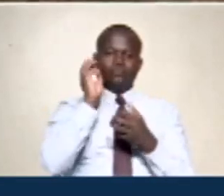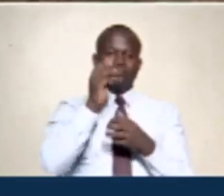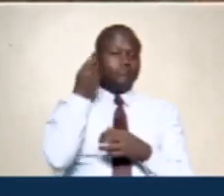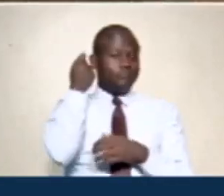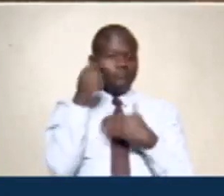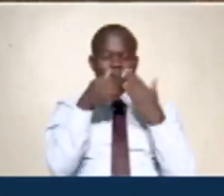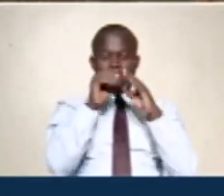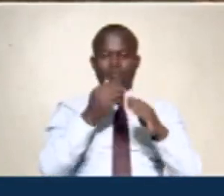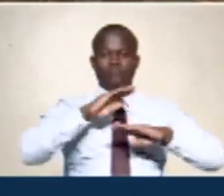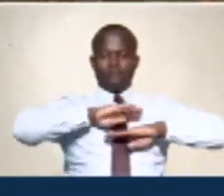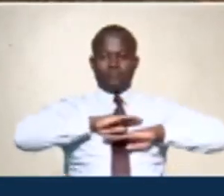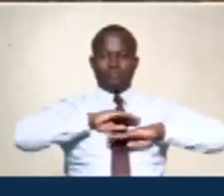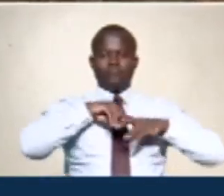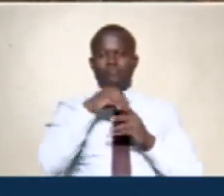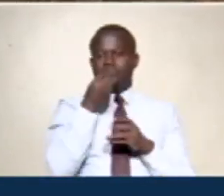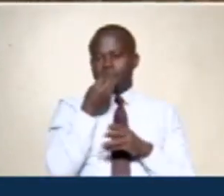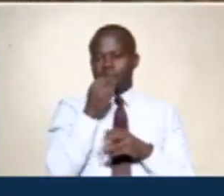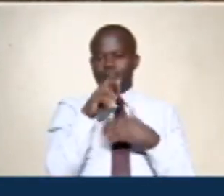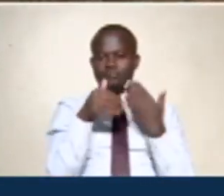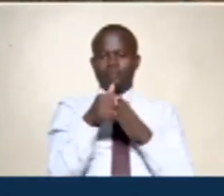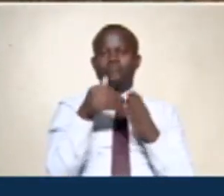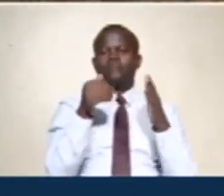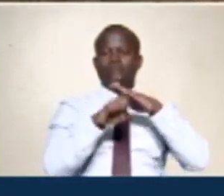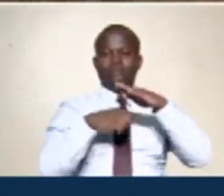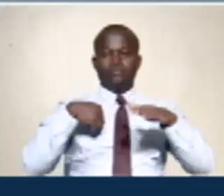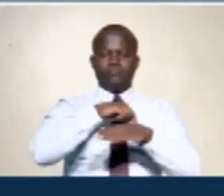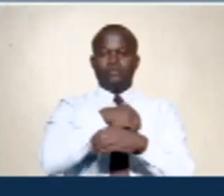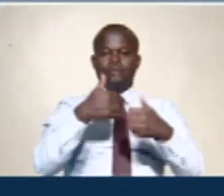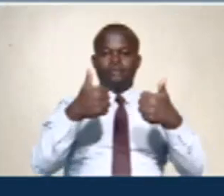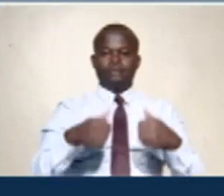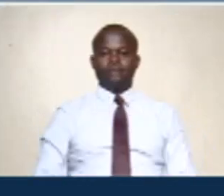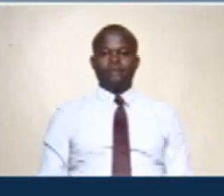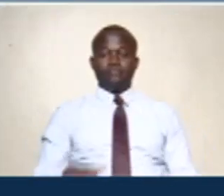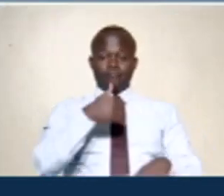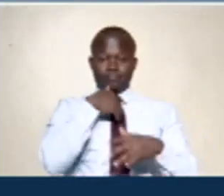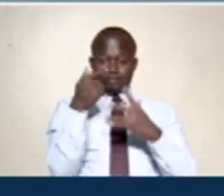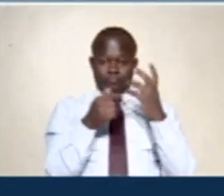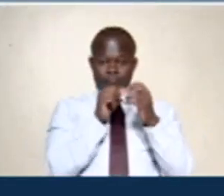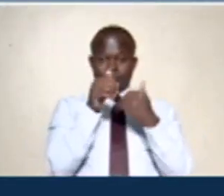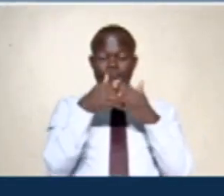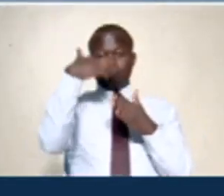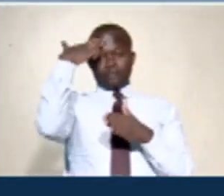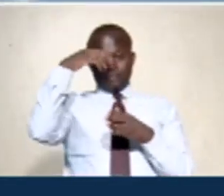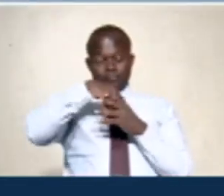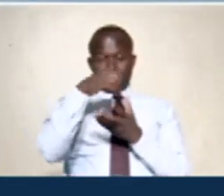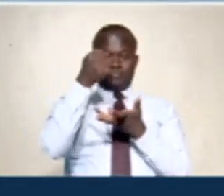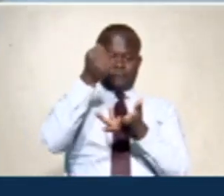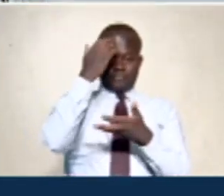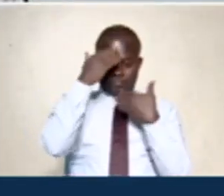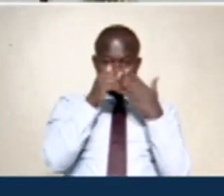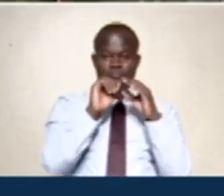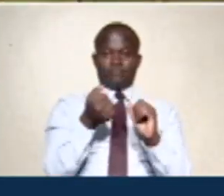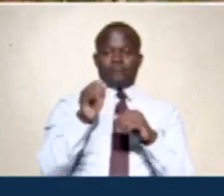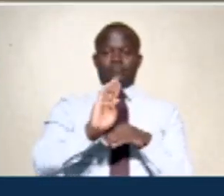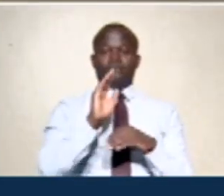ko twihagije mu biribwa cyangwa se ibidukije byacu bimeze neza abafite ibirarane nabo barazirikanwa muri ino ngengo y'imari kuko hari